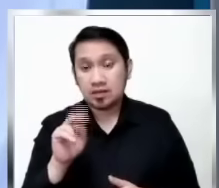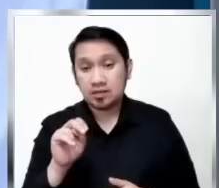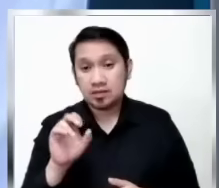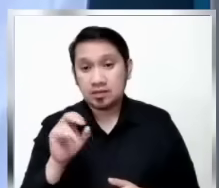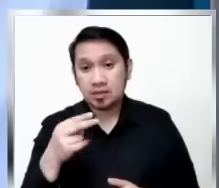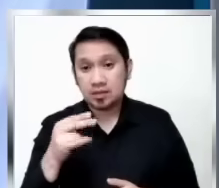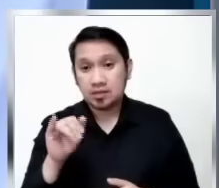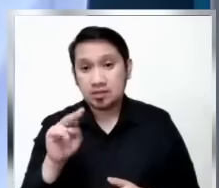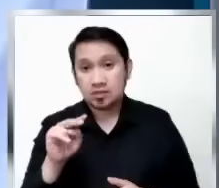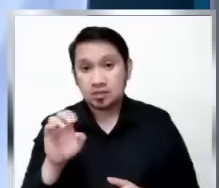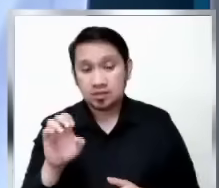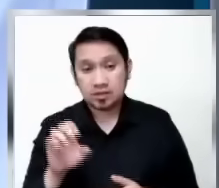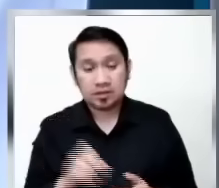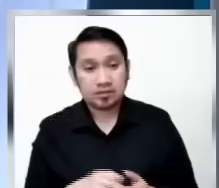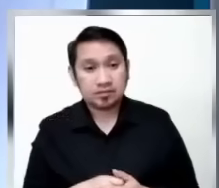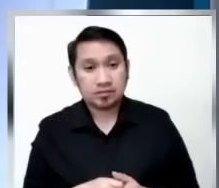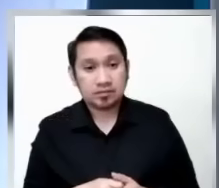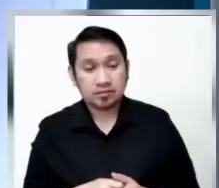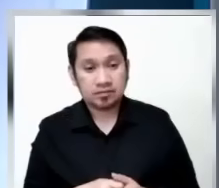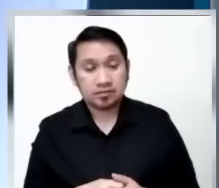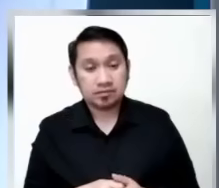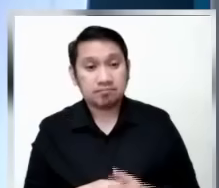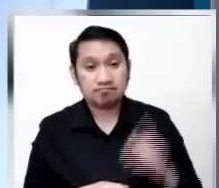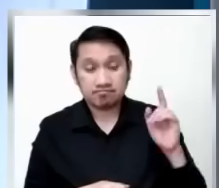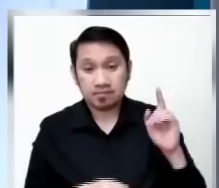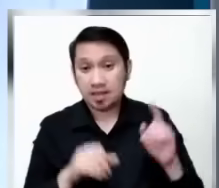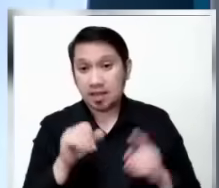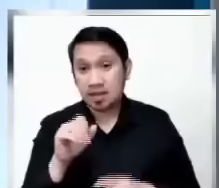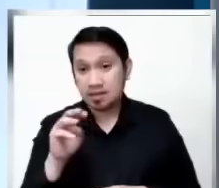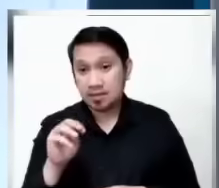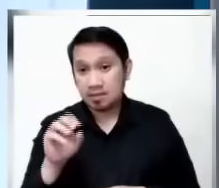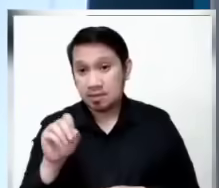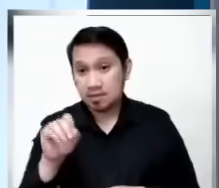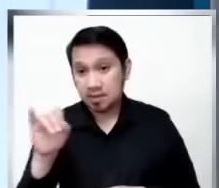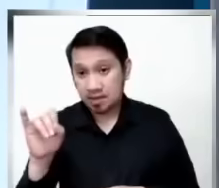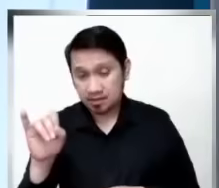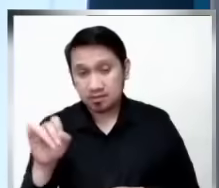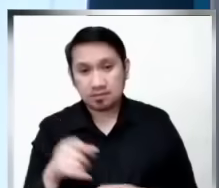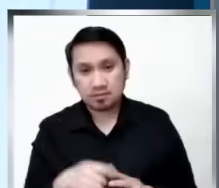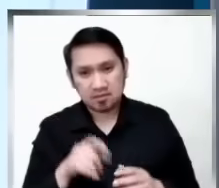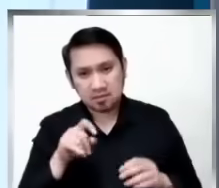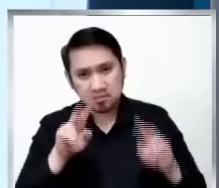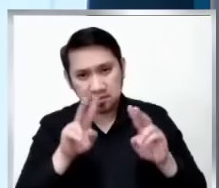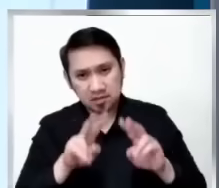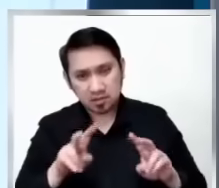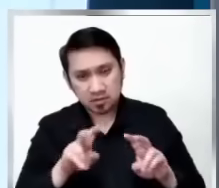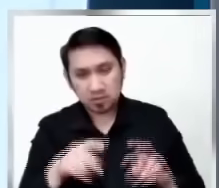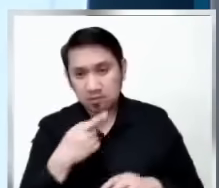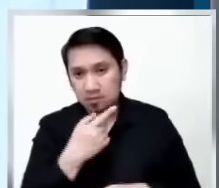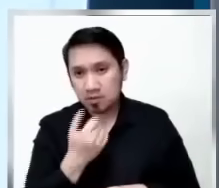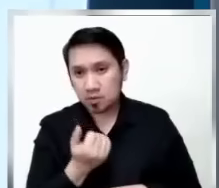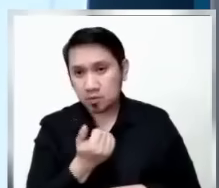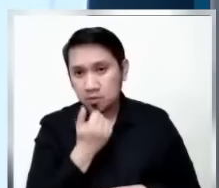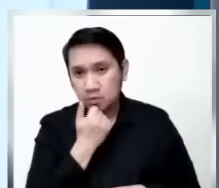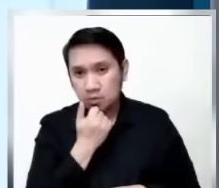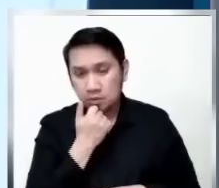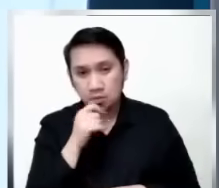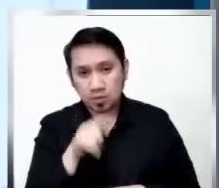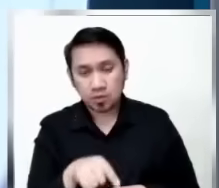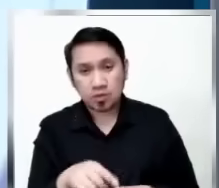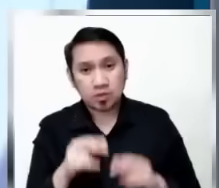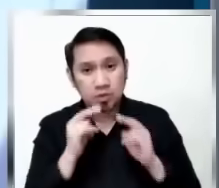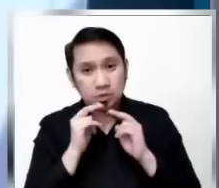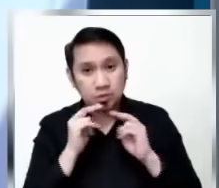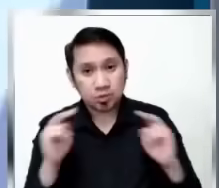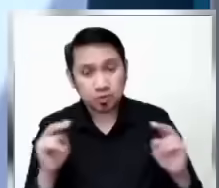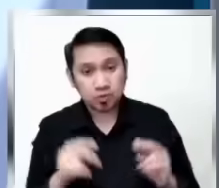o SMNI na itinatag ni Pastor Apollo Quiboloy. Dahil po yan sa mali at mapanira umanong ulat ng network